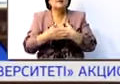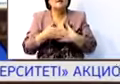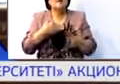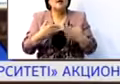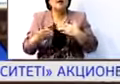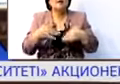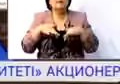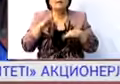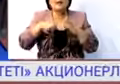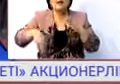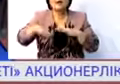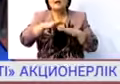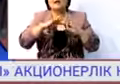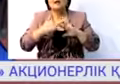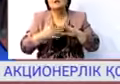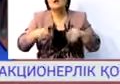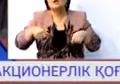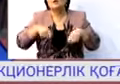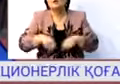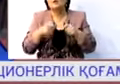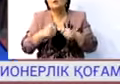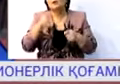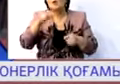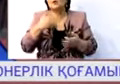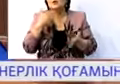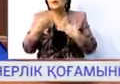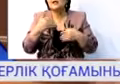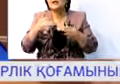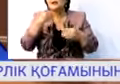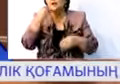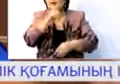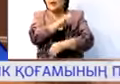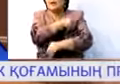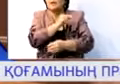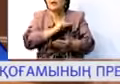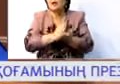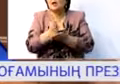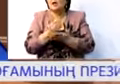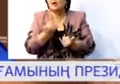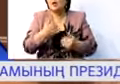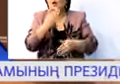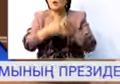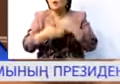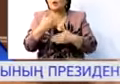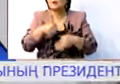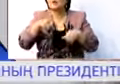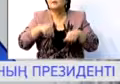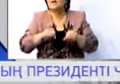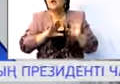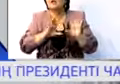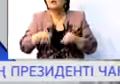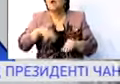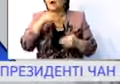жұмыс істеп, ел арасында құқық бұзушылықтың алдын алу, соның ішінде тұрғындарға сапалы медициналық қызмет көрсету, мүгедектер құқығының сақталуына баса мән